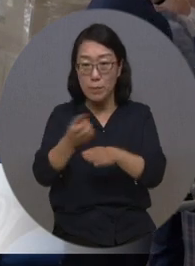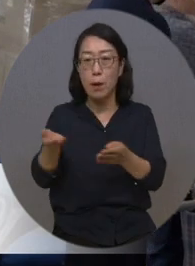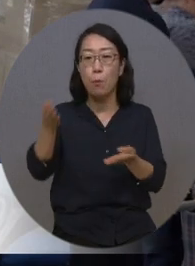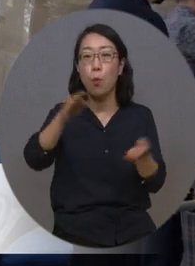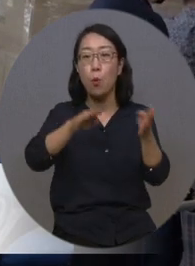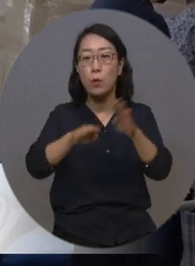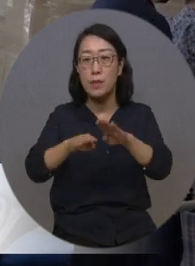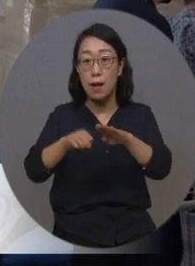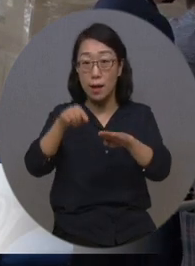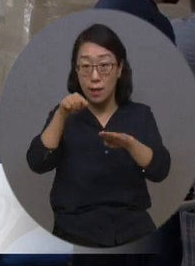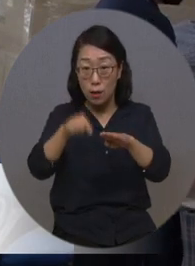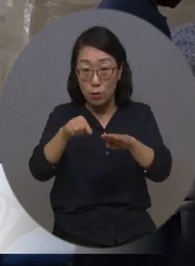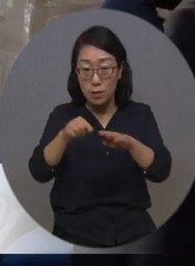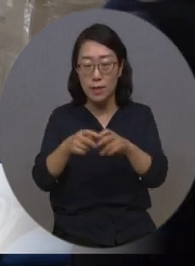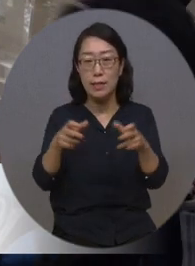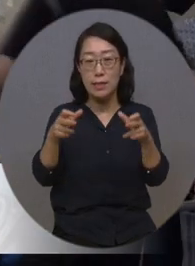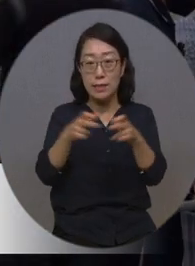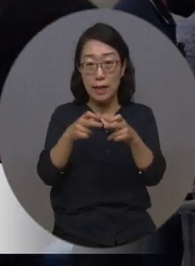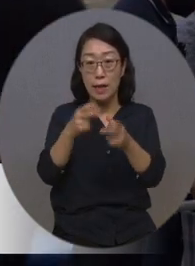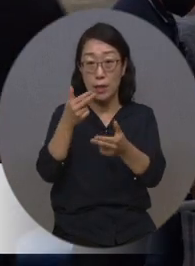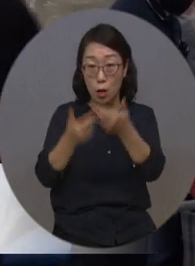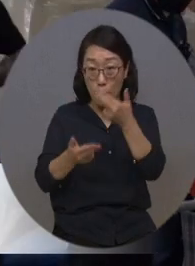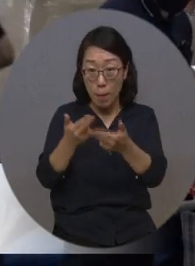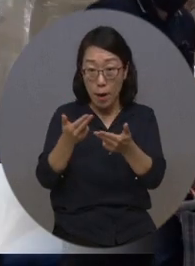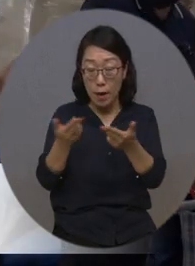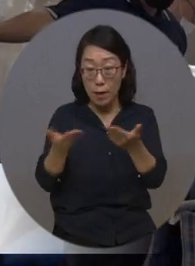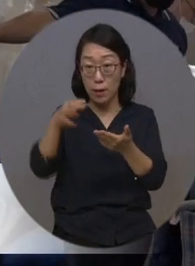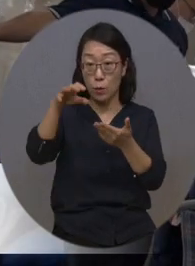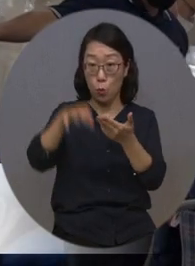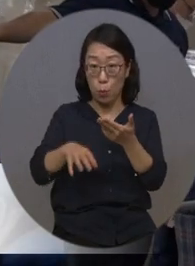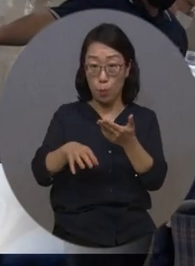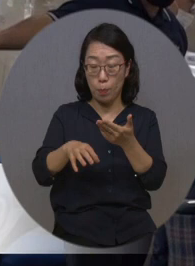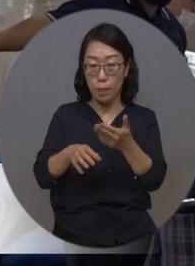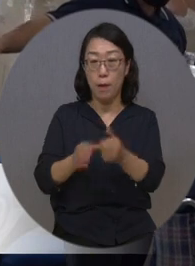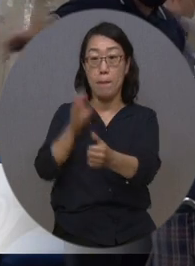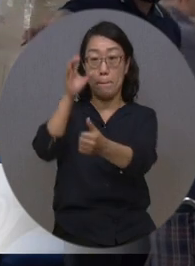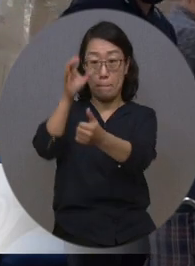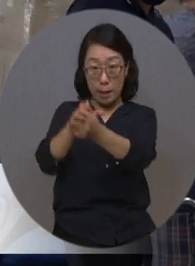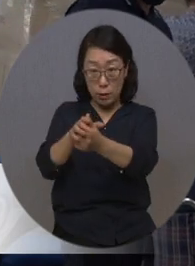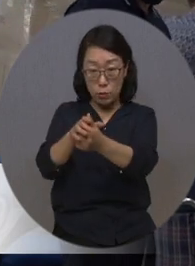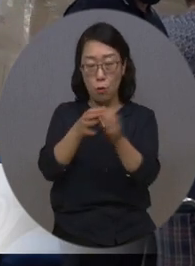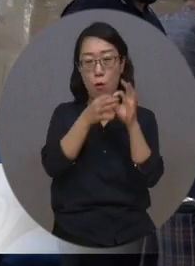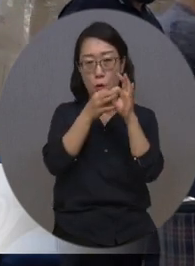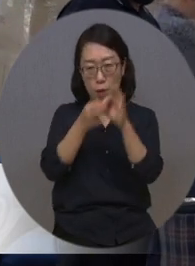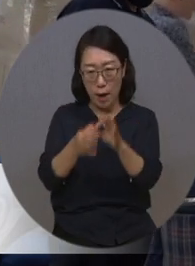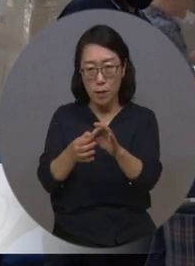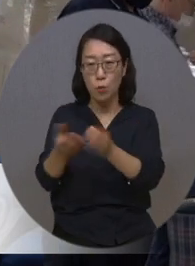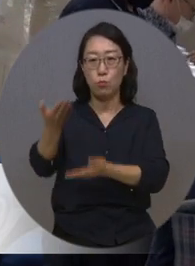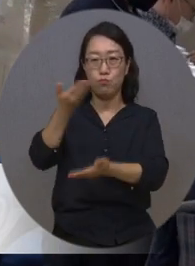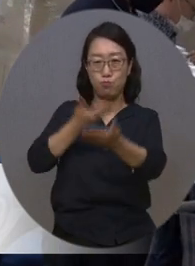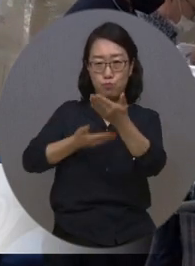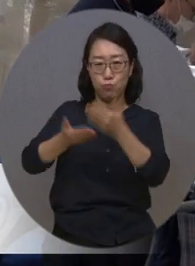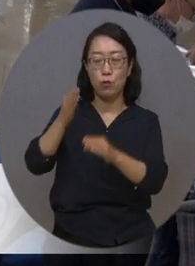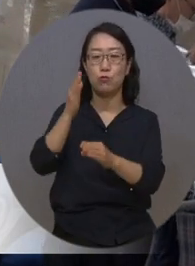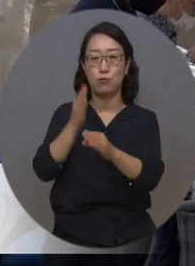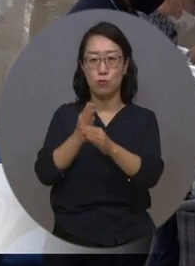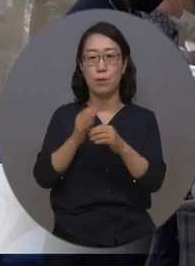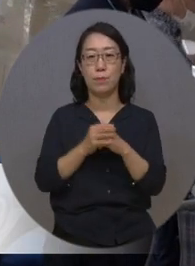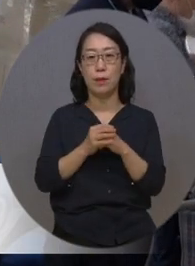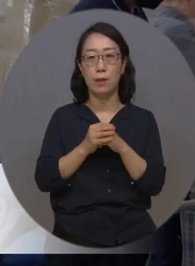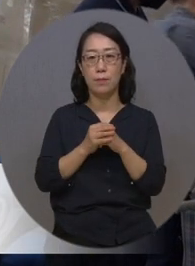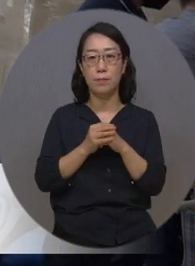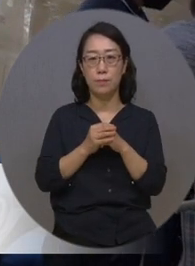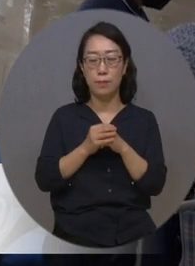단결을 장애인 앞에 작업장 을 통해서 지속적으로 공급을 받고 있는 상황입니다